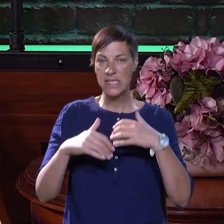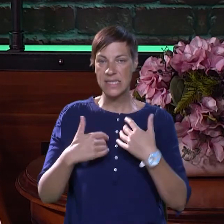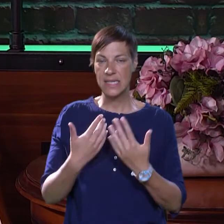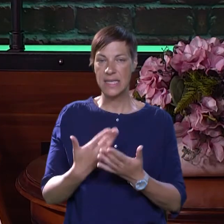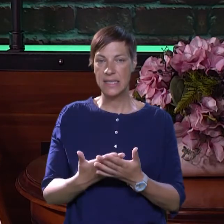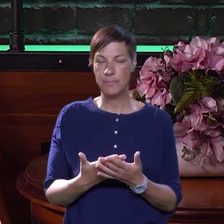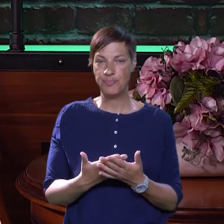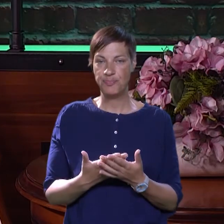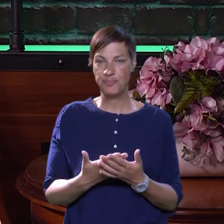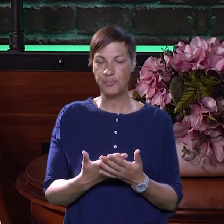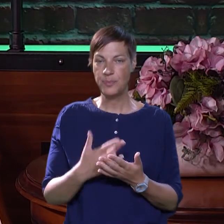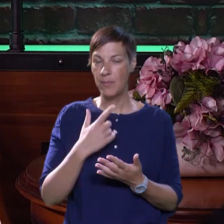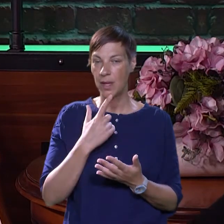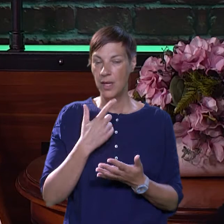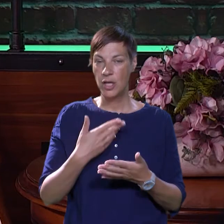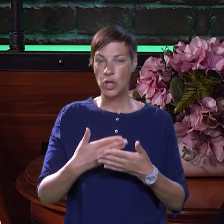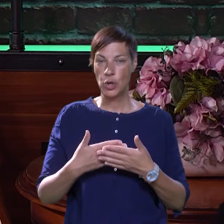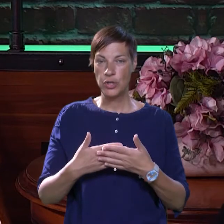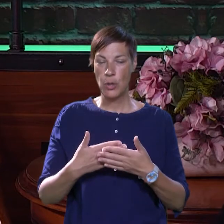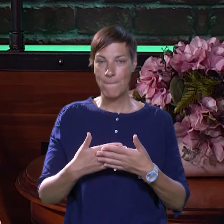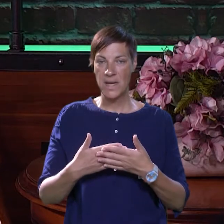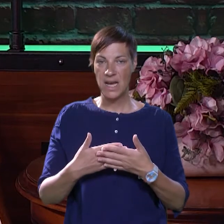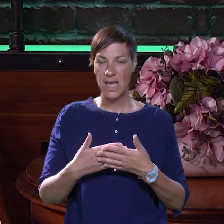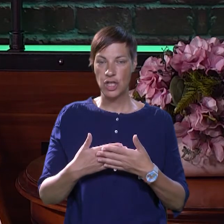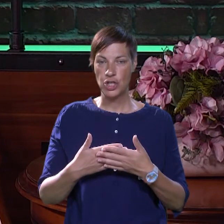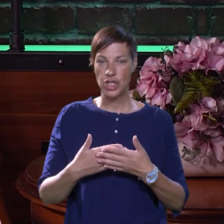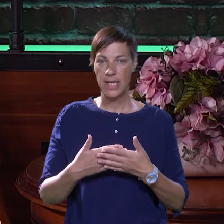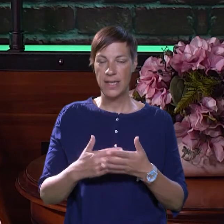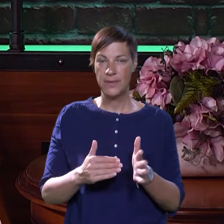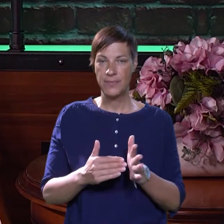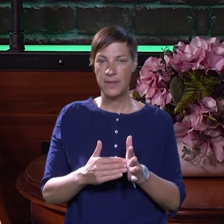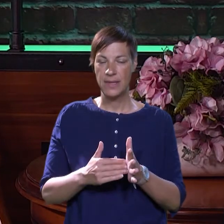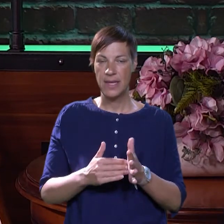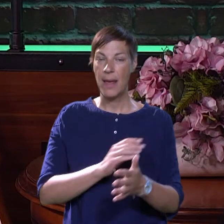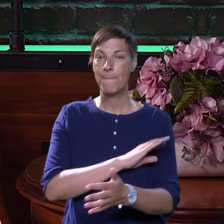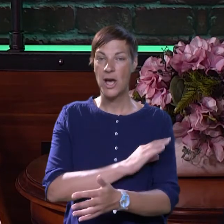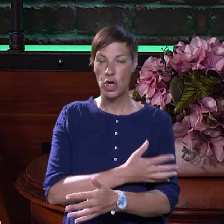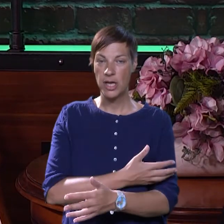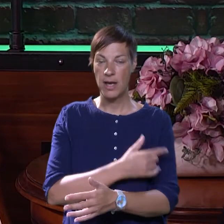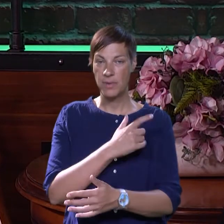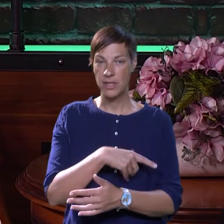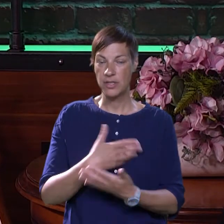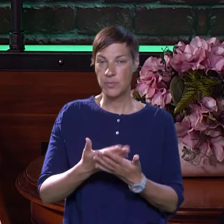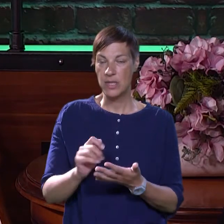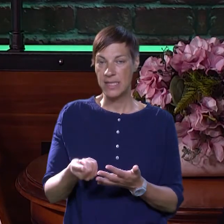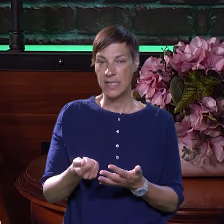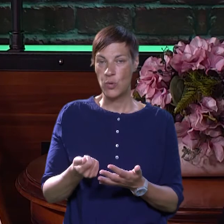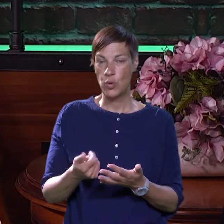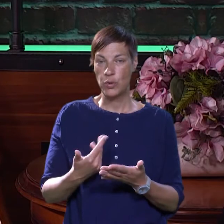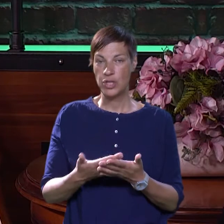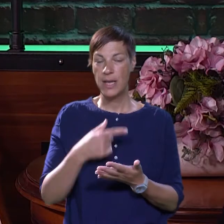na načine koji su prilagođeni, treba ohrabriti ih da se uključe,